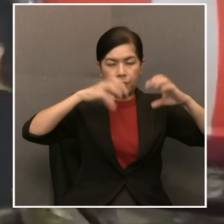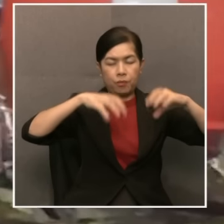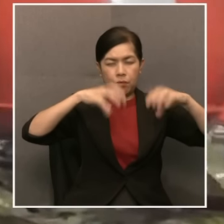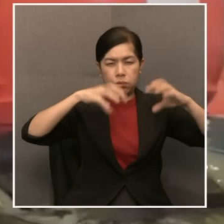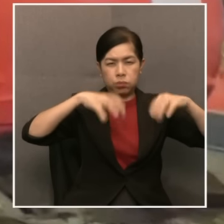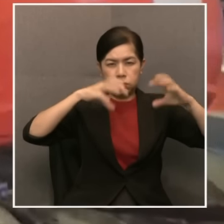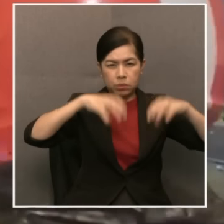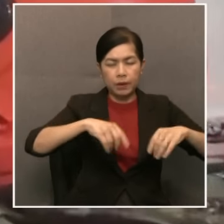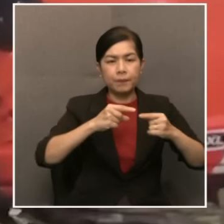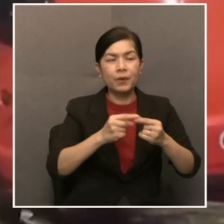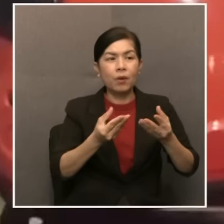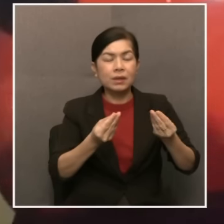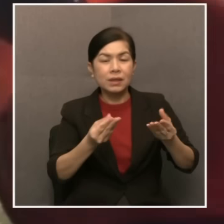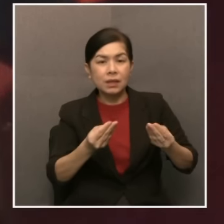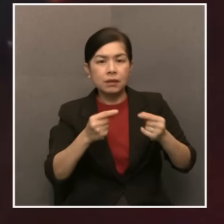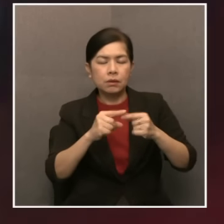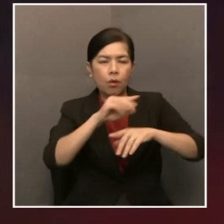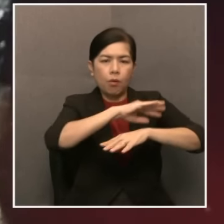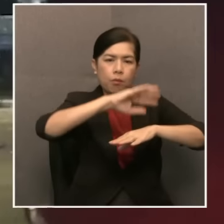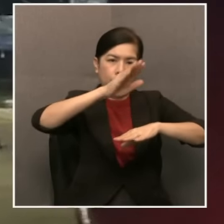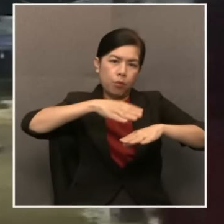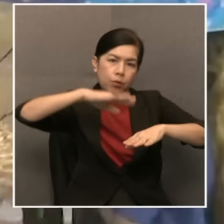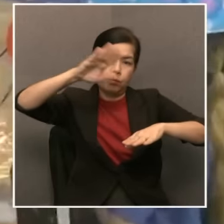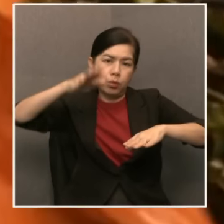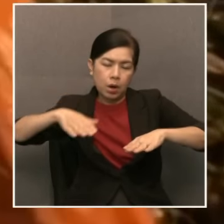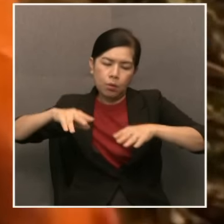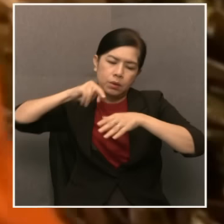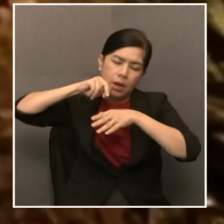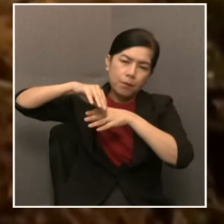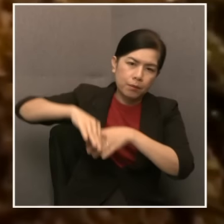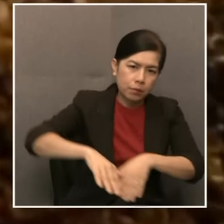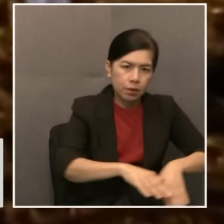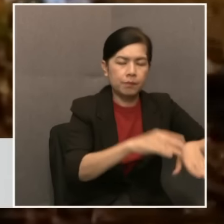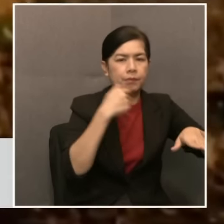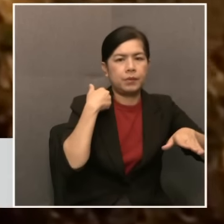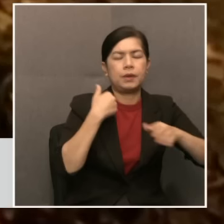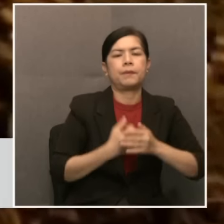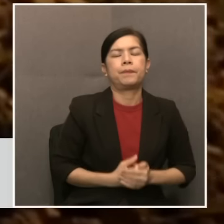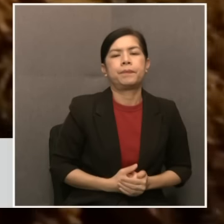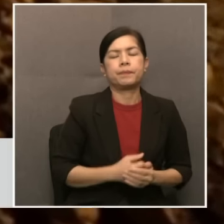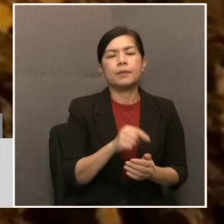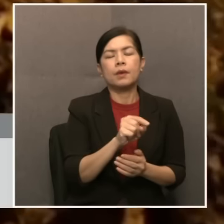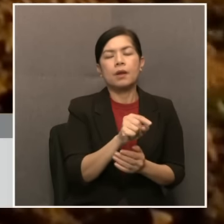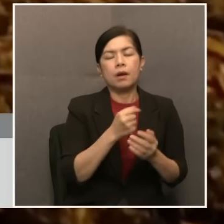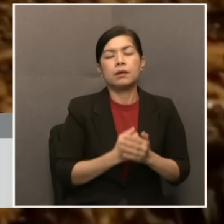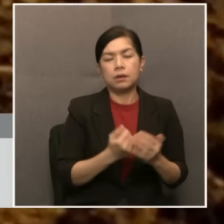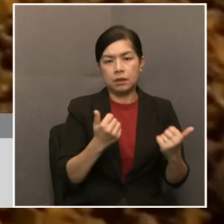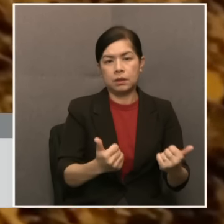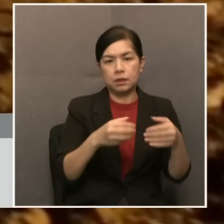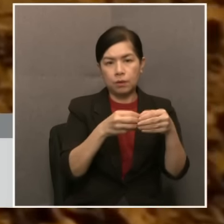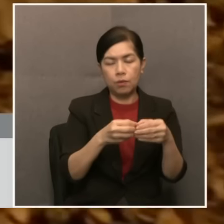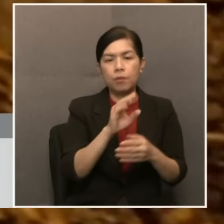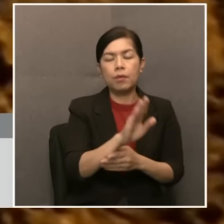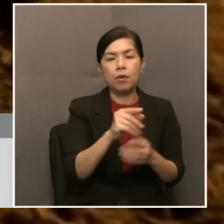าไหลมากีดขวางถนนสาย410ยะลาเบตงที่ตำบลแม่หวาดอำเภอทานโตเบื้องต้นตำรวจภูธรแม่หว